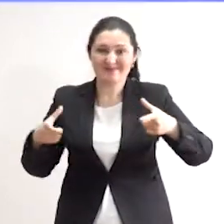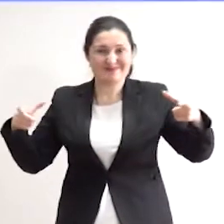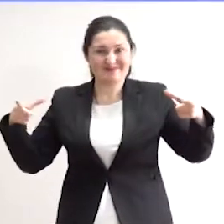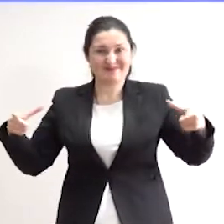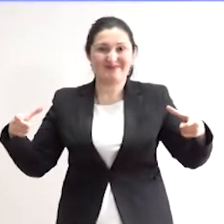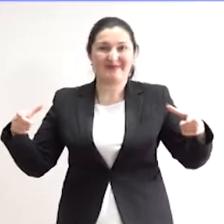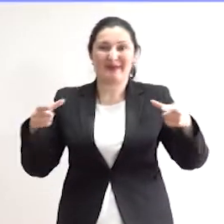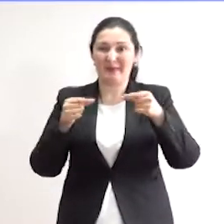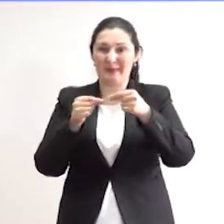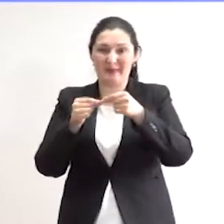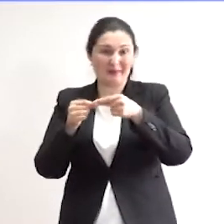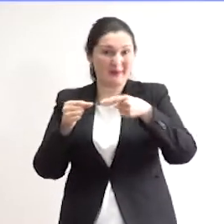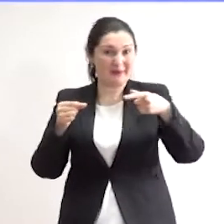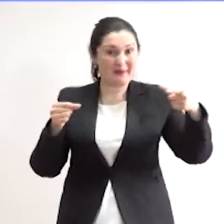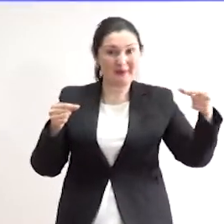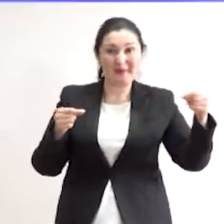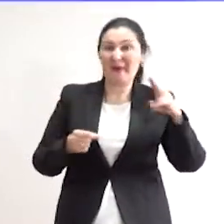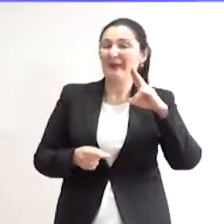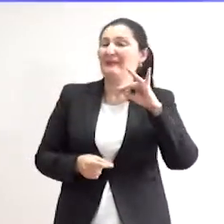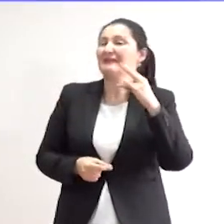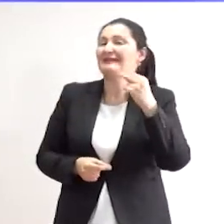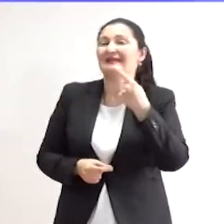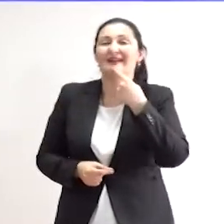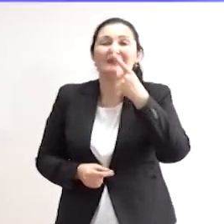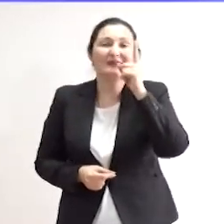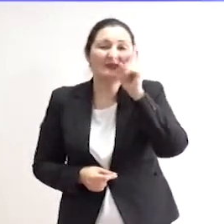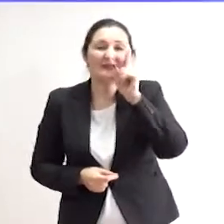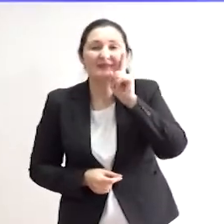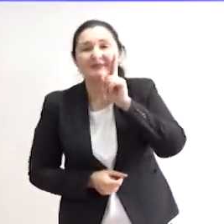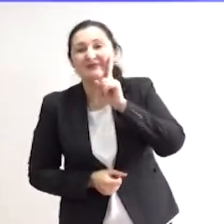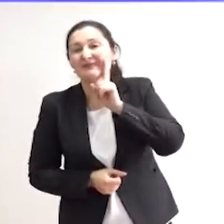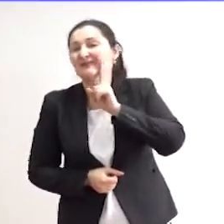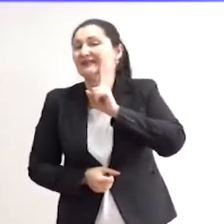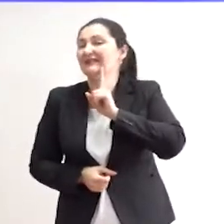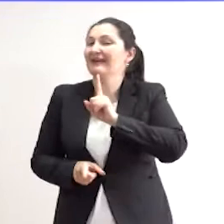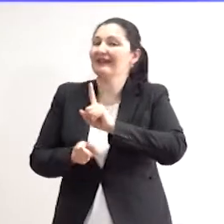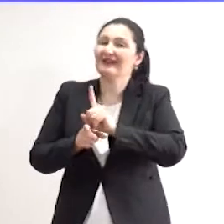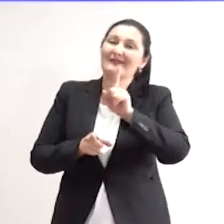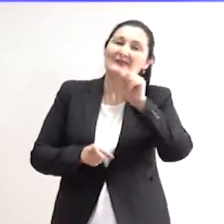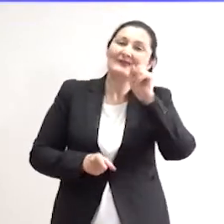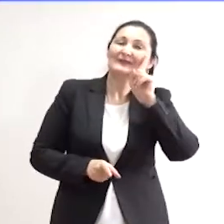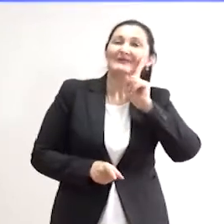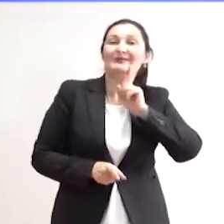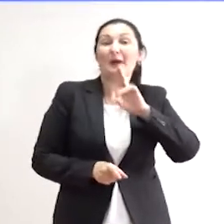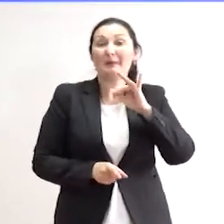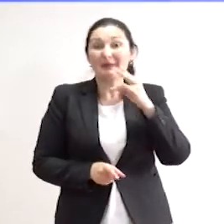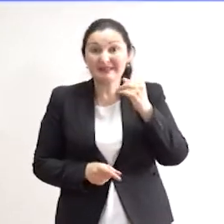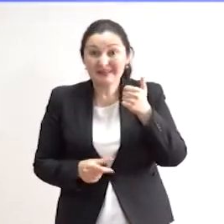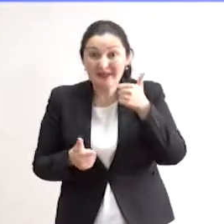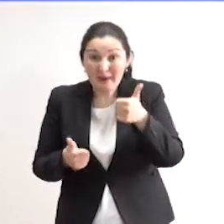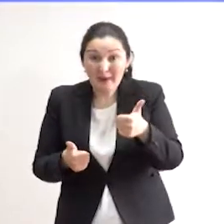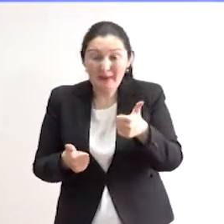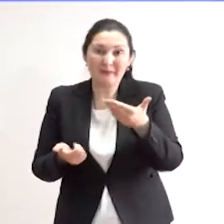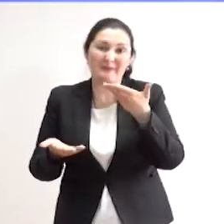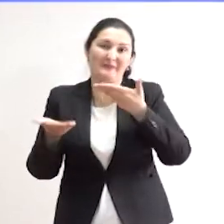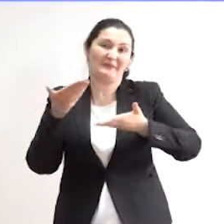کردن چنون با مزه لالا پیتزا پخت؟